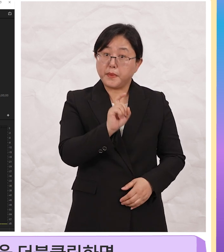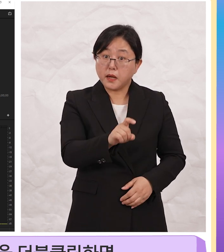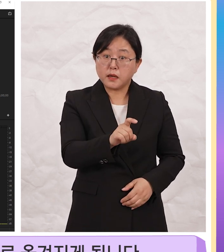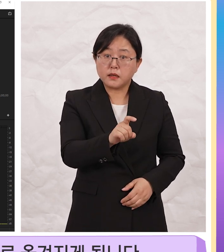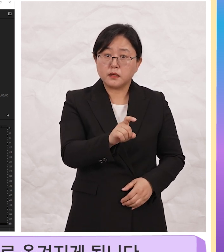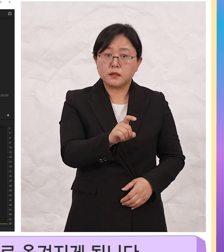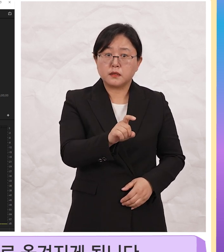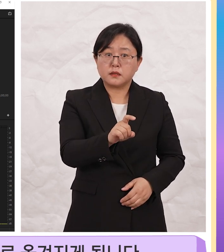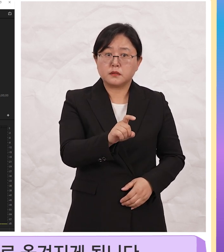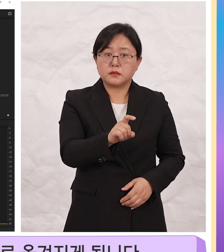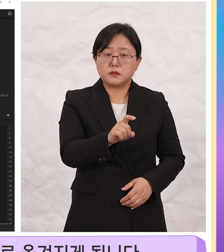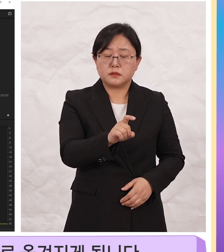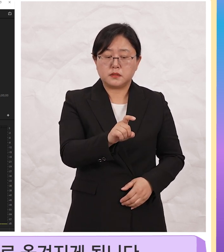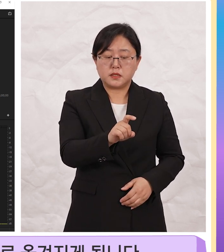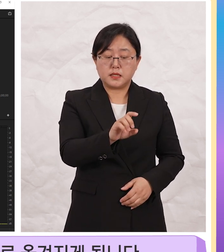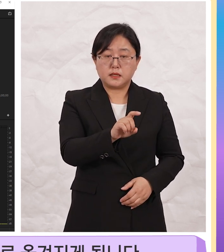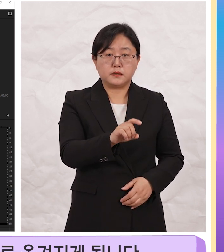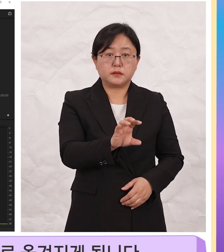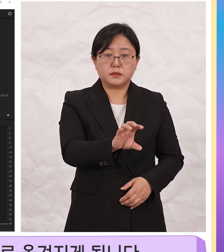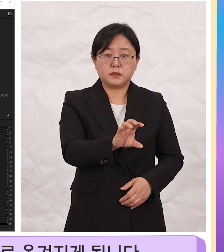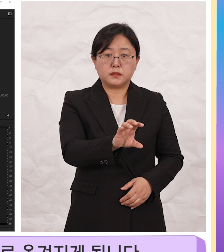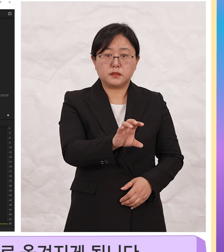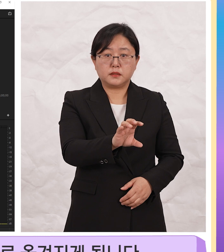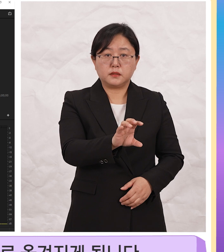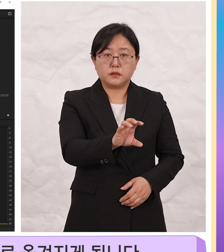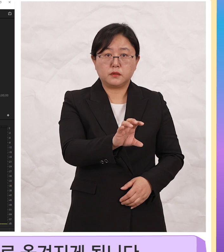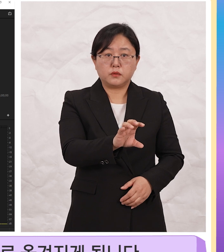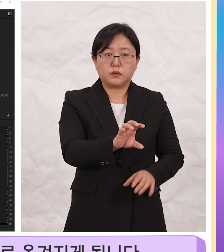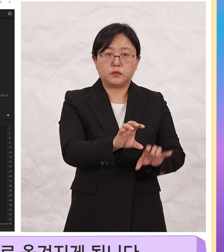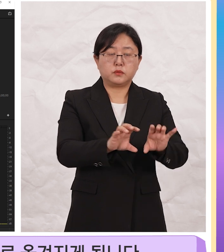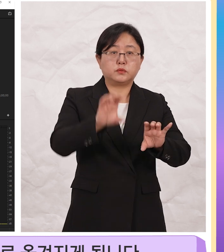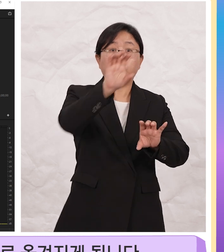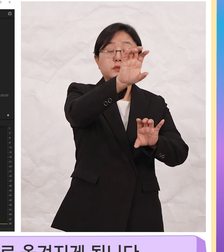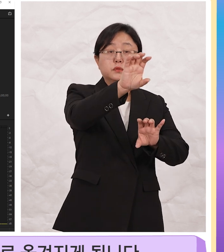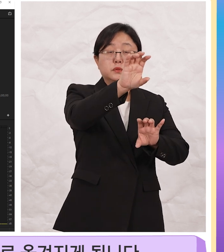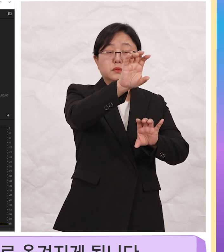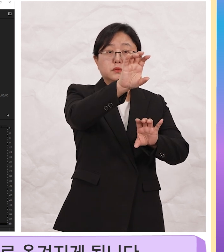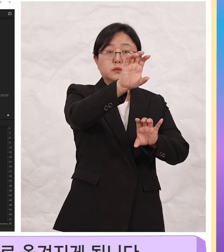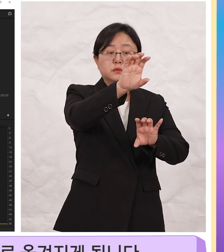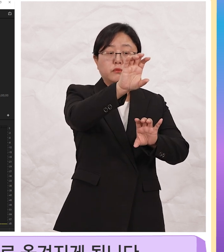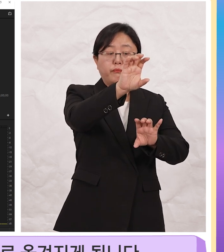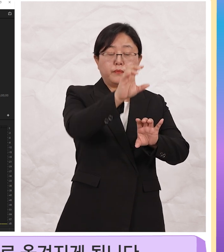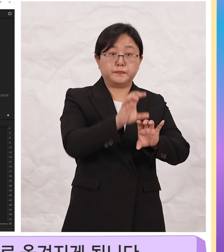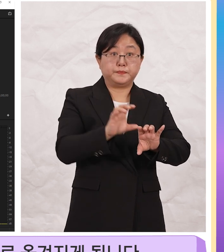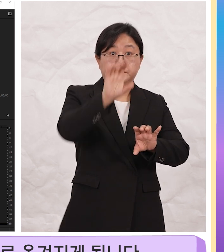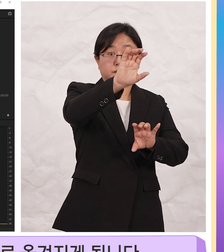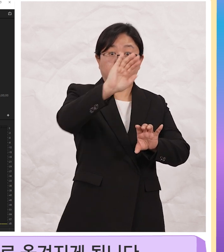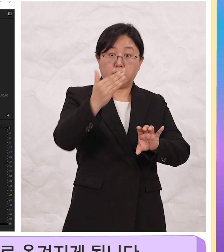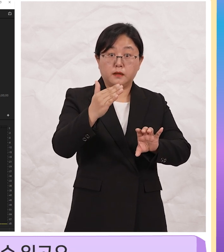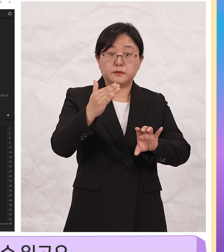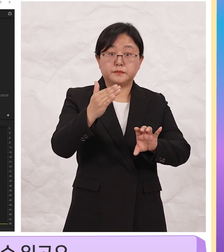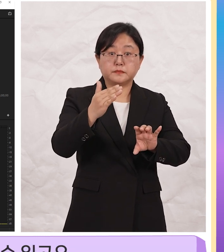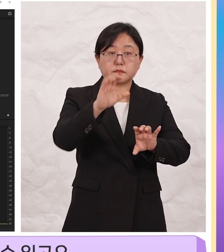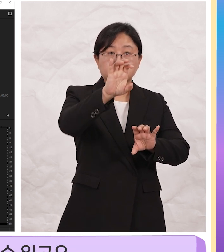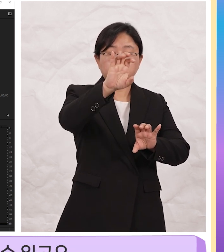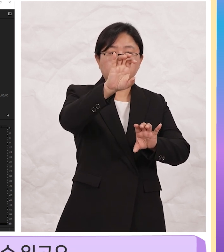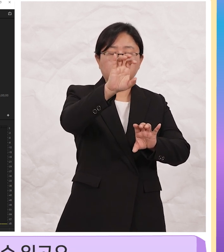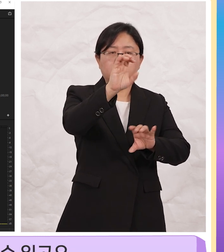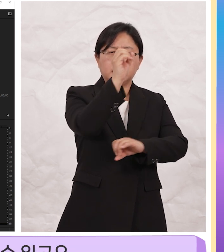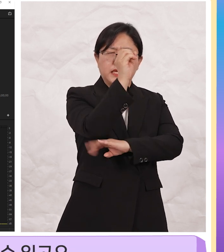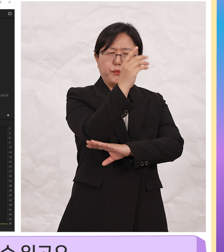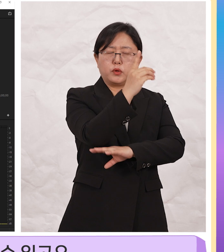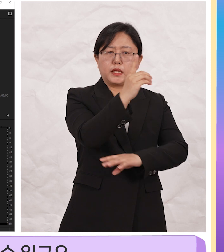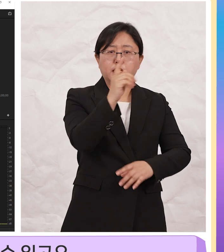클릭하면 이 프로젝트 파일에 있는 클립이 소스 클립으로 옮겨지게 됩니다.